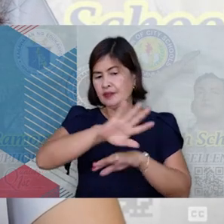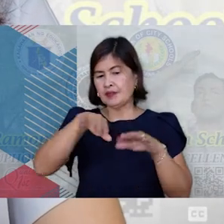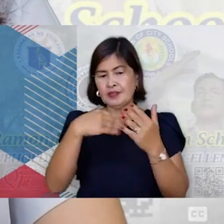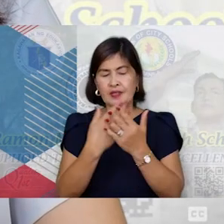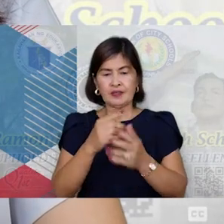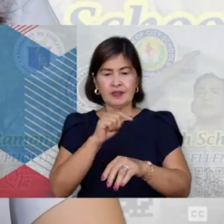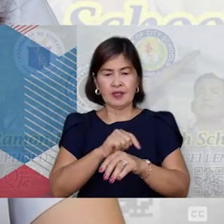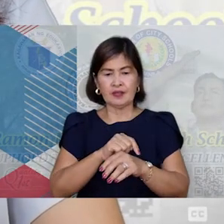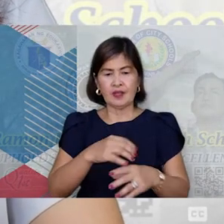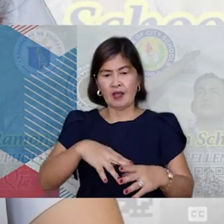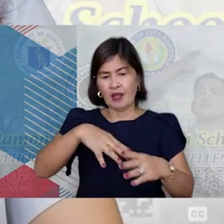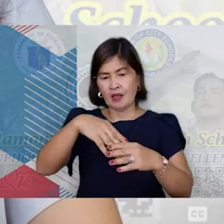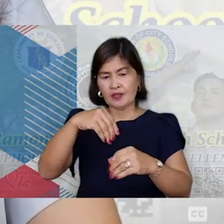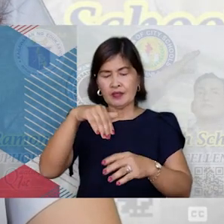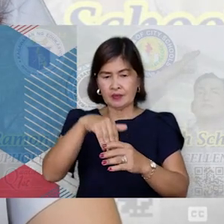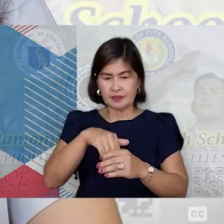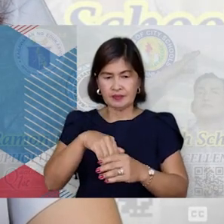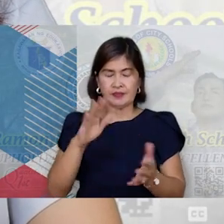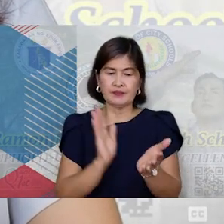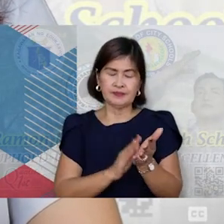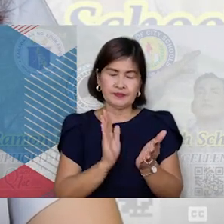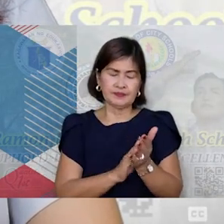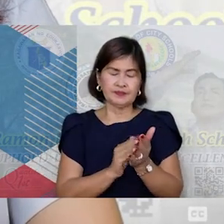sa labas man o sa loob ng paaralan.